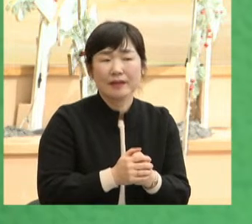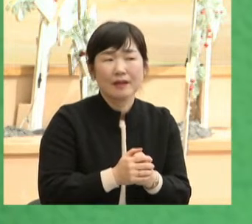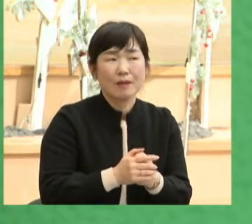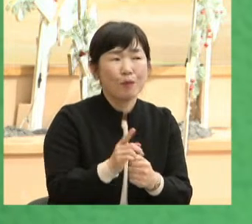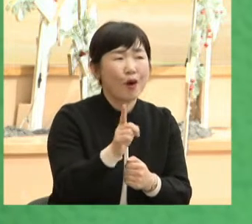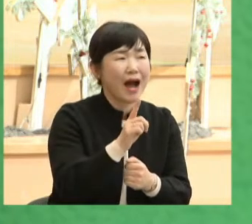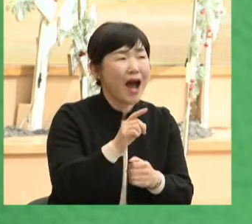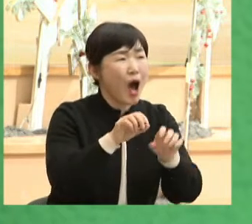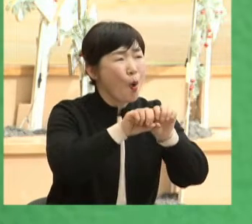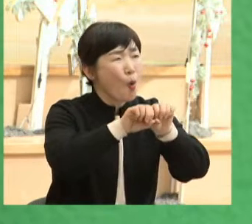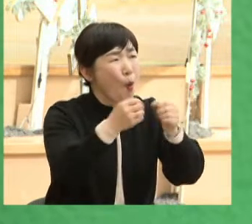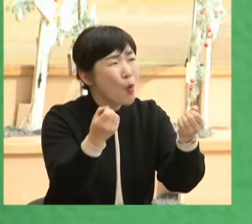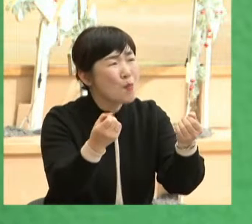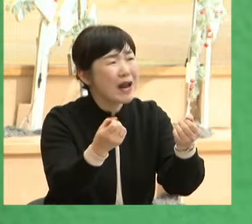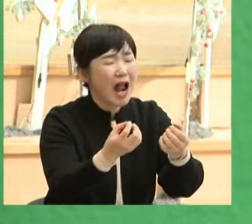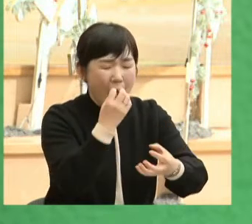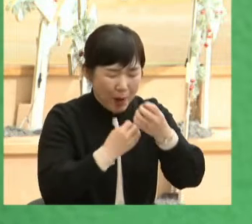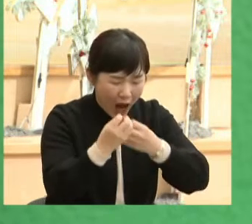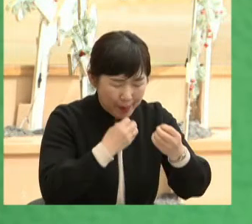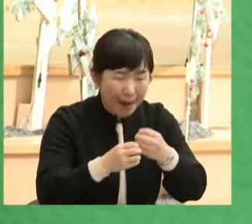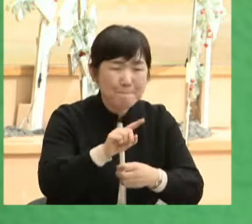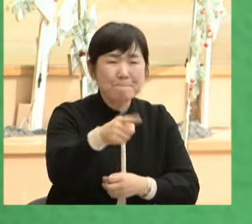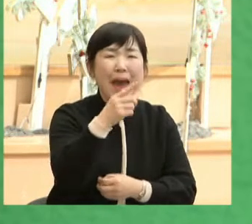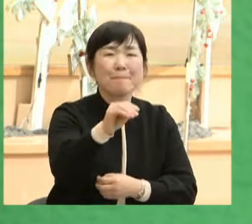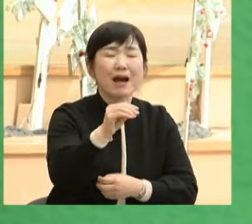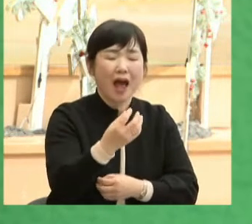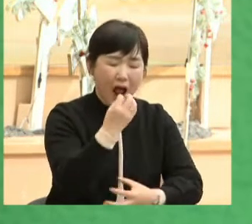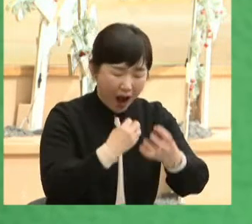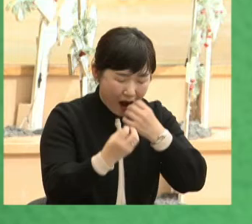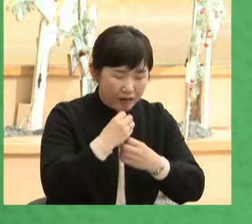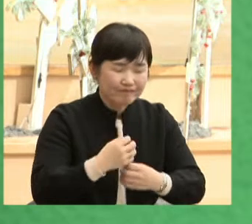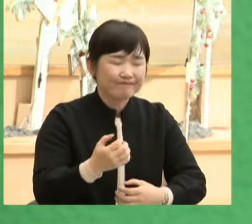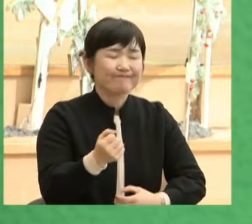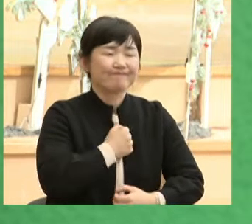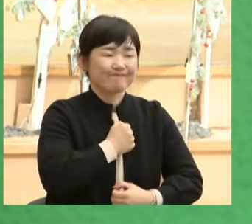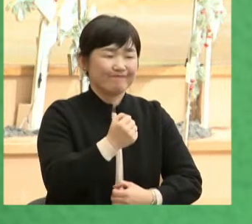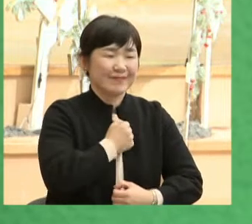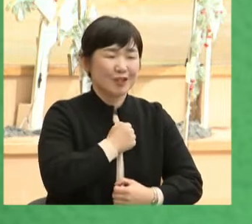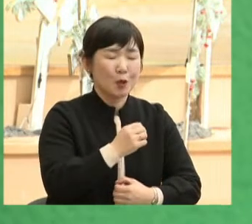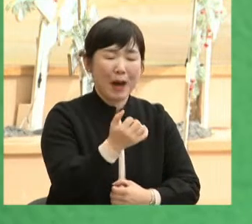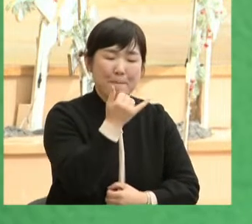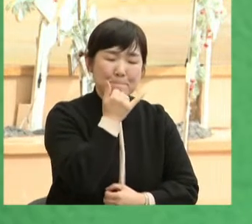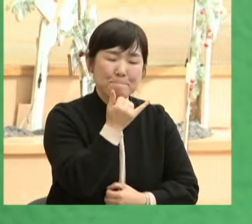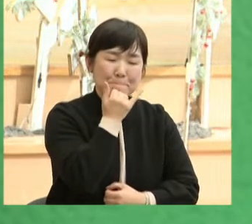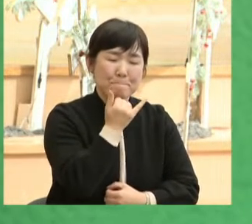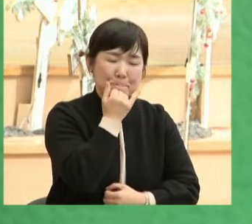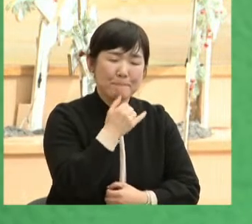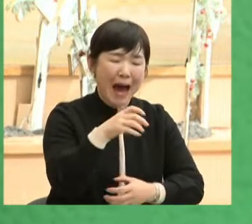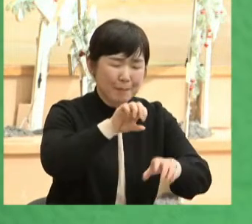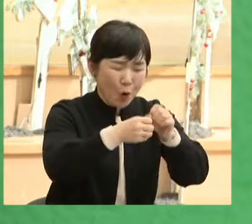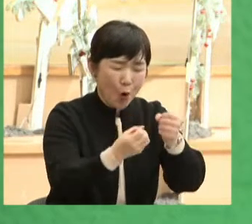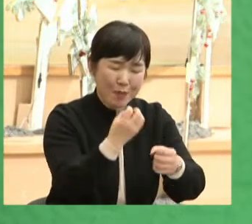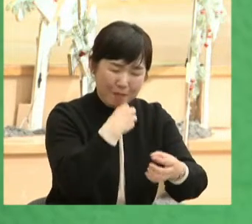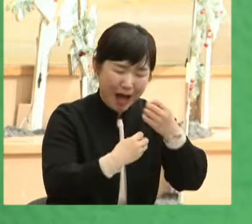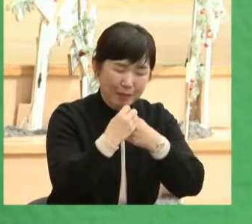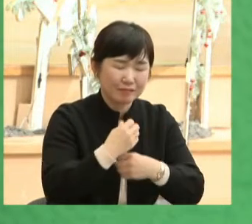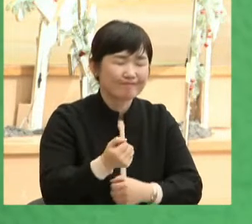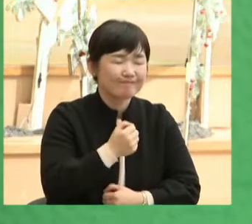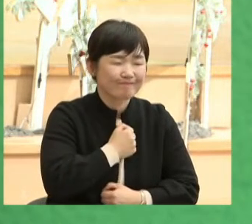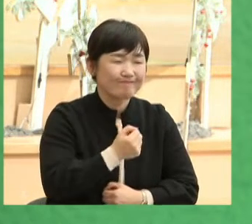고구마를 한 100만 개를 먹은 거 같아 그냥 그것도 방 보고 나면 입이 쩍 쩍 달라고